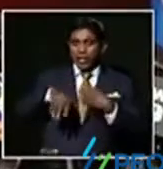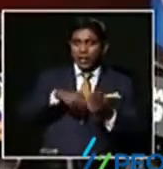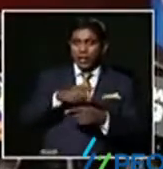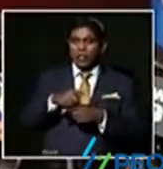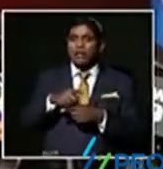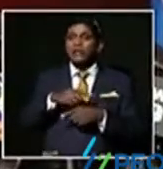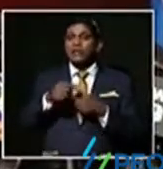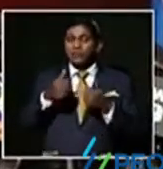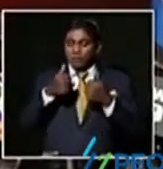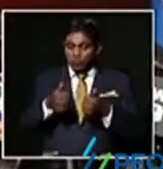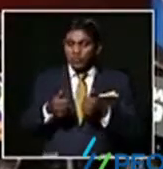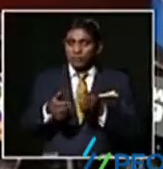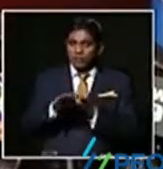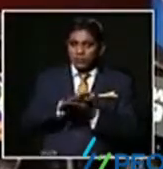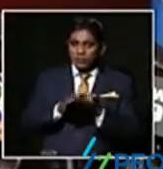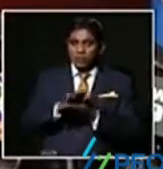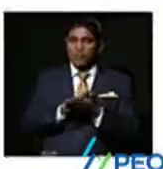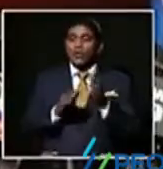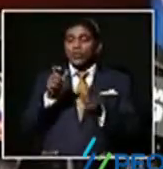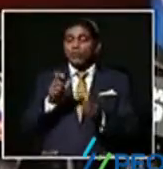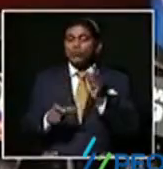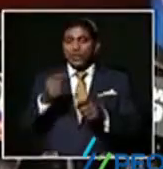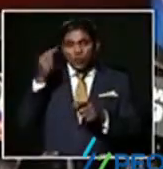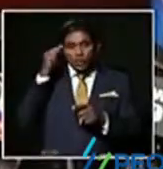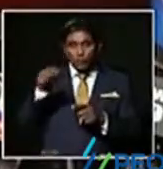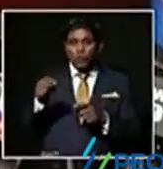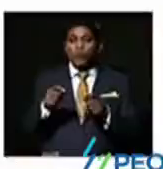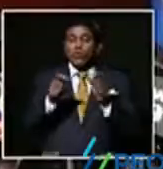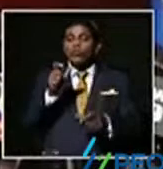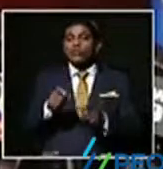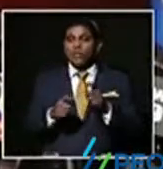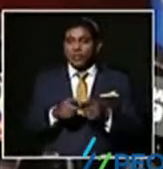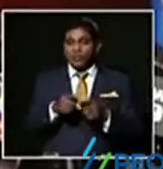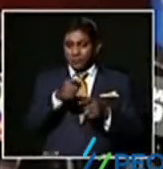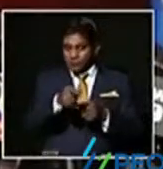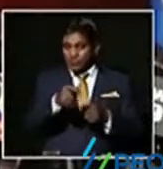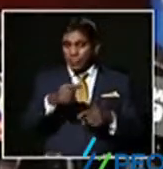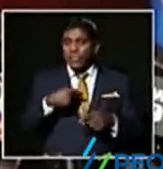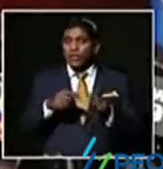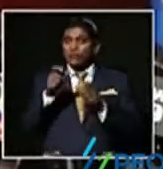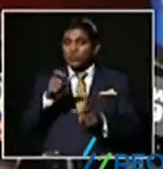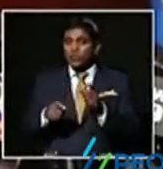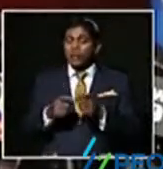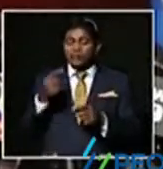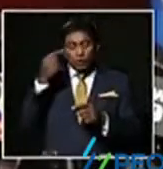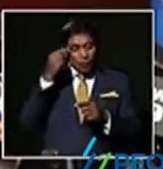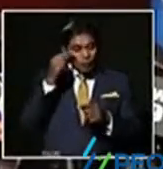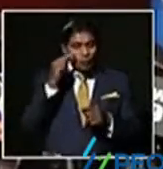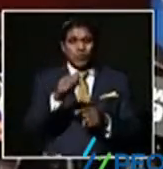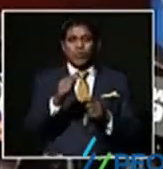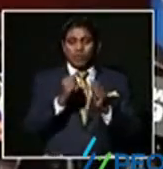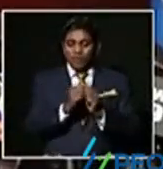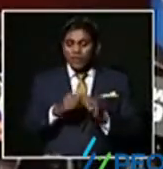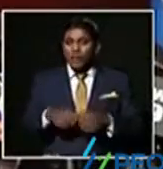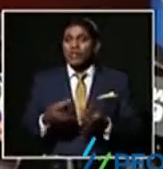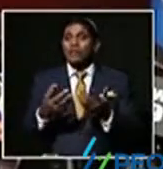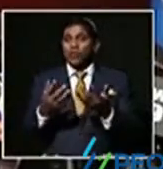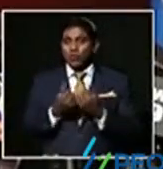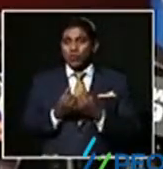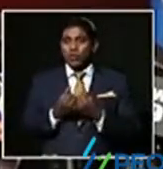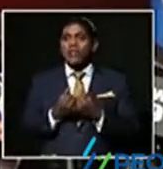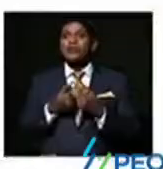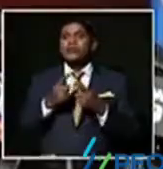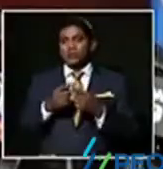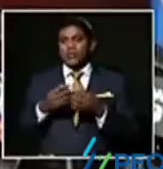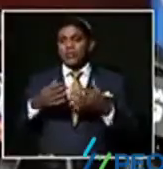ප්‍රකෘතිමත් කරලා මහජනතාව වෙනුවෙන් මහජනතාව මගින් මහජනතාව උදෙසා වැඩ කිරීමට අවශ්‍ය ඒ 2000 මට